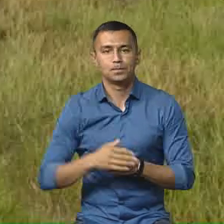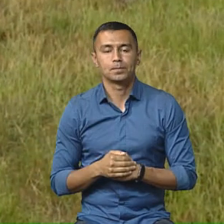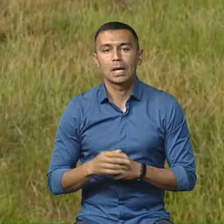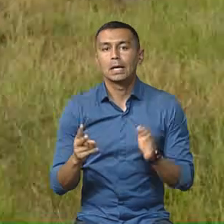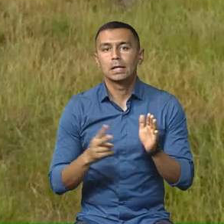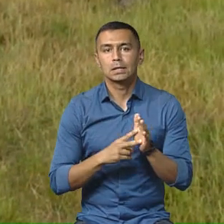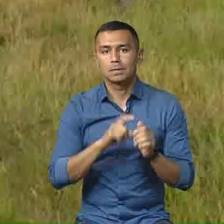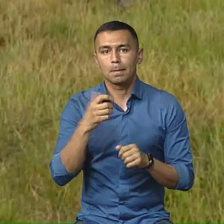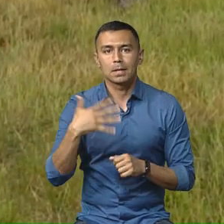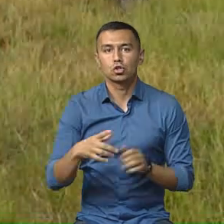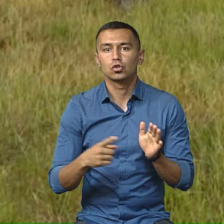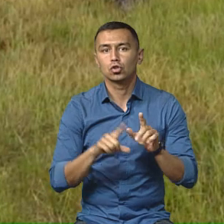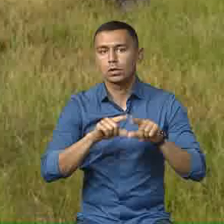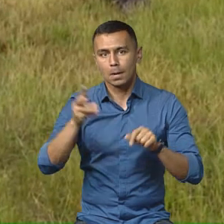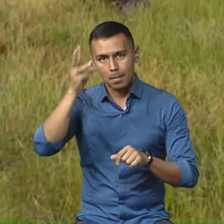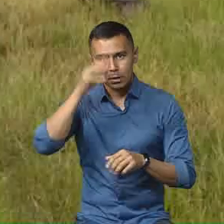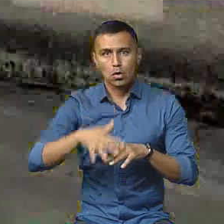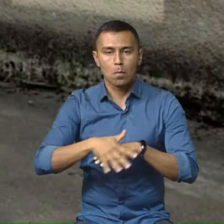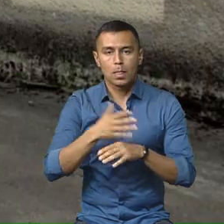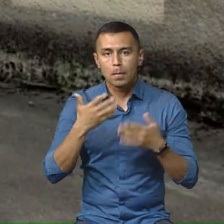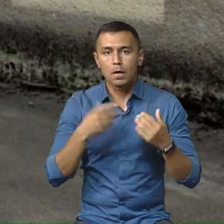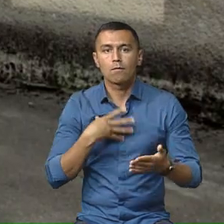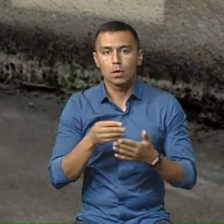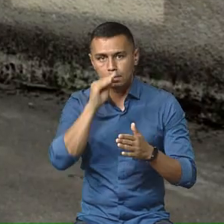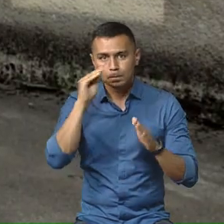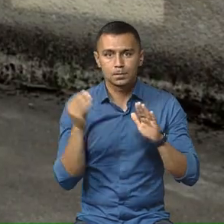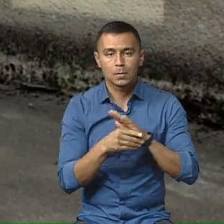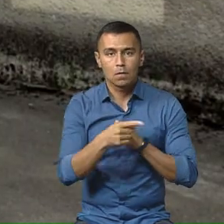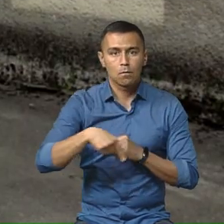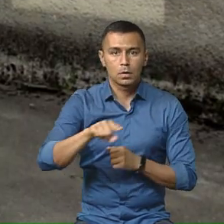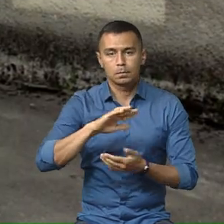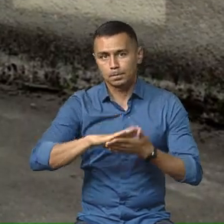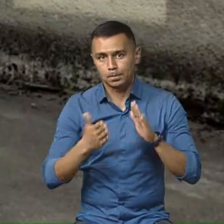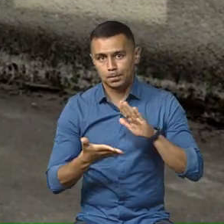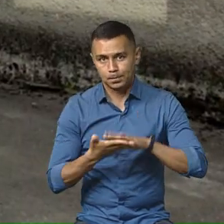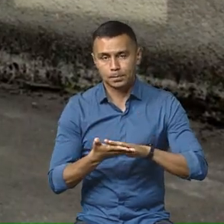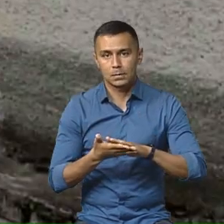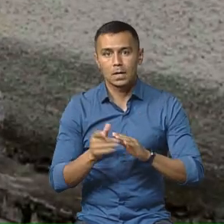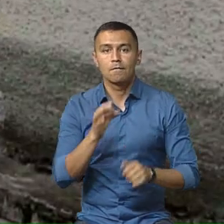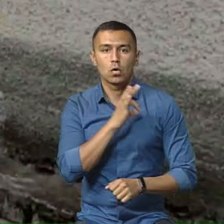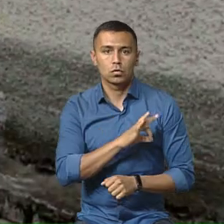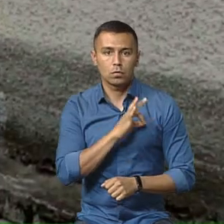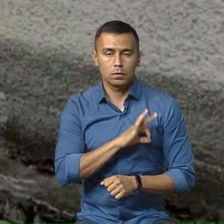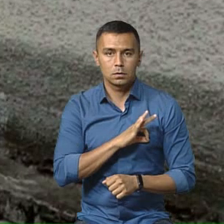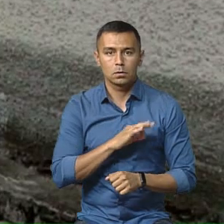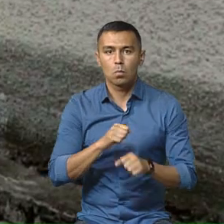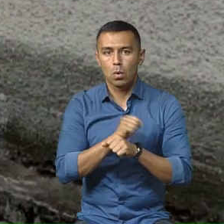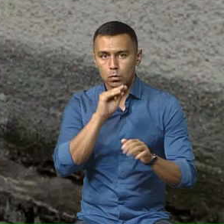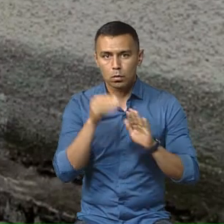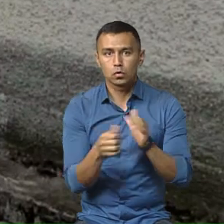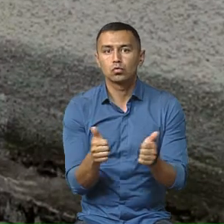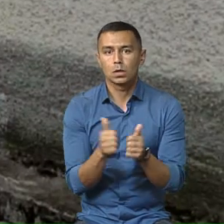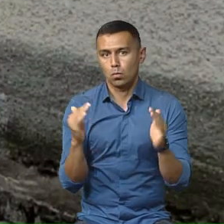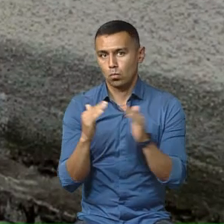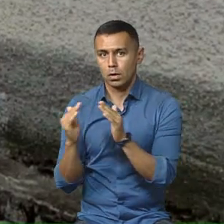7 з 56 шкіл Хмельницької громади не мають власних укриттів. Вони укладатимуть договори і використовуватимуть бомбосховища сусідніх